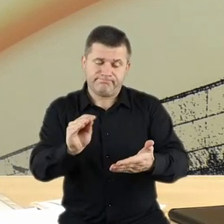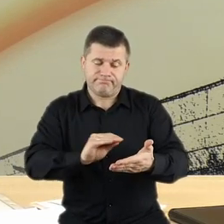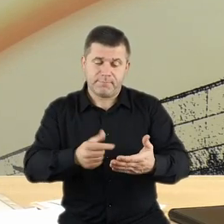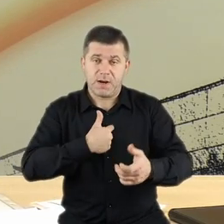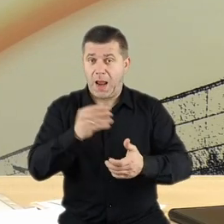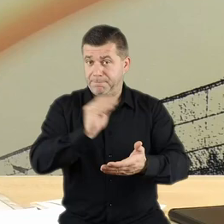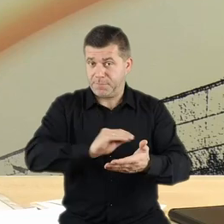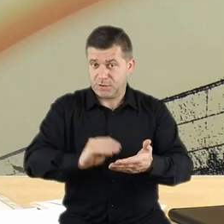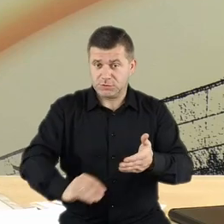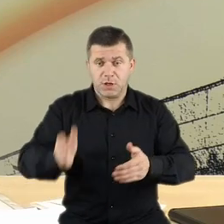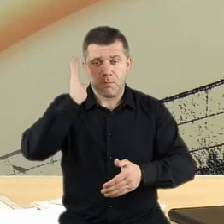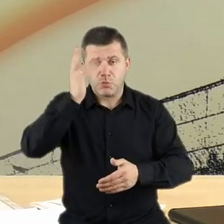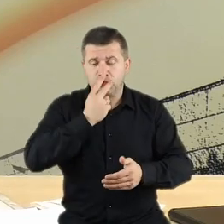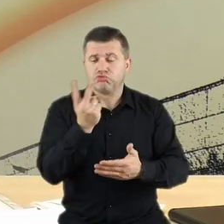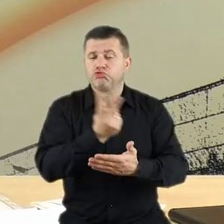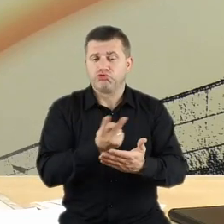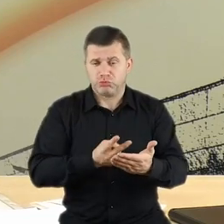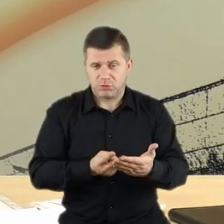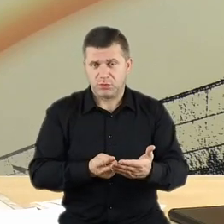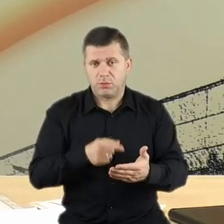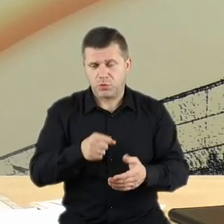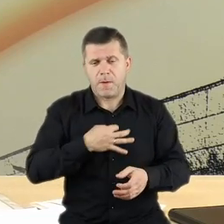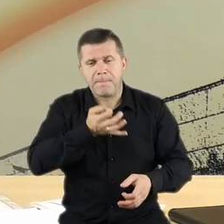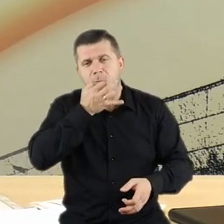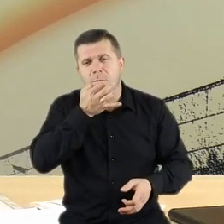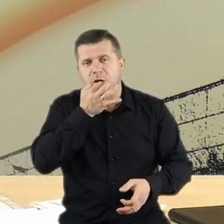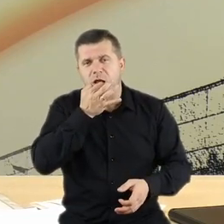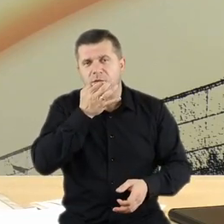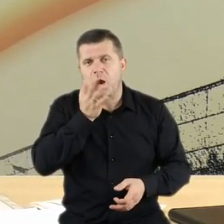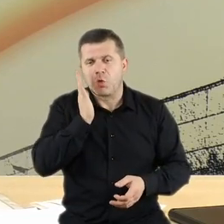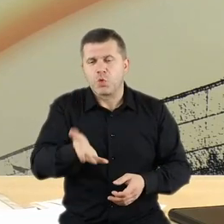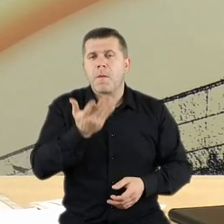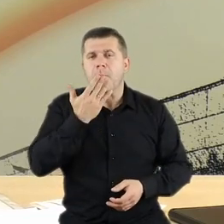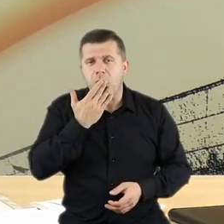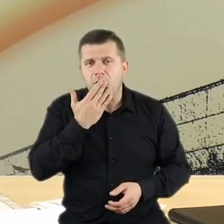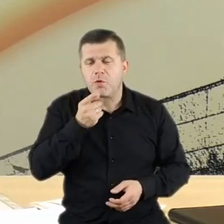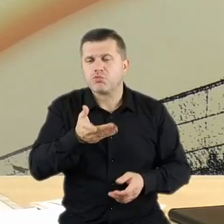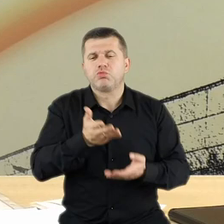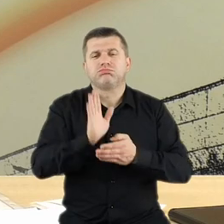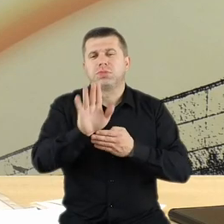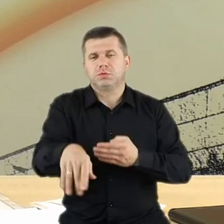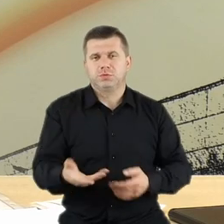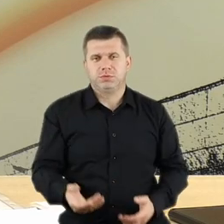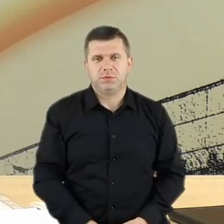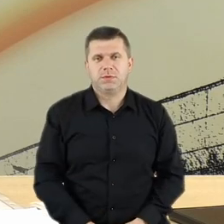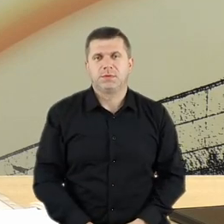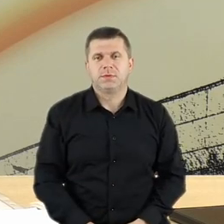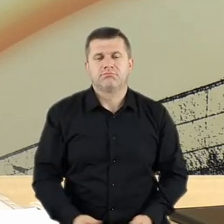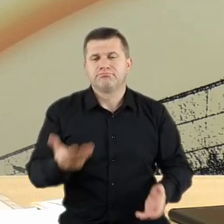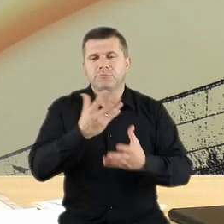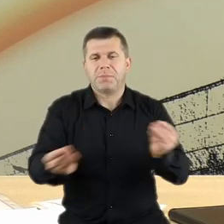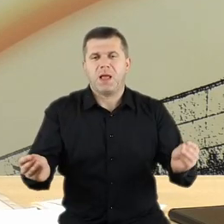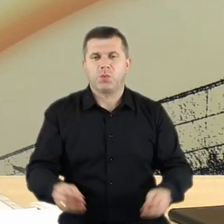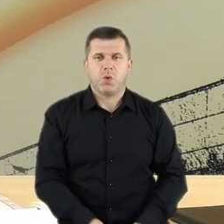to później jak czytam No to poprawiam ale jak już się powie No to już poszło przepadło